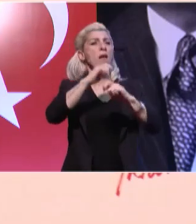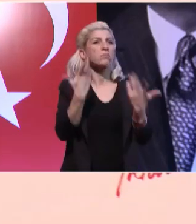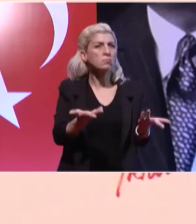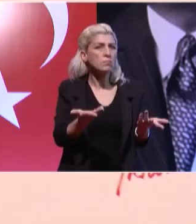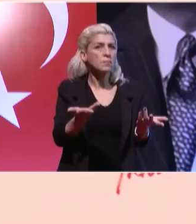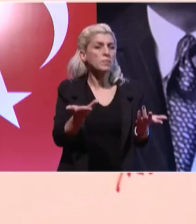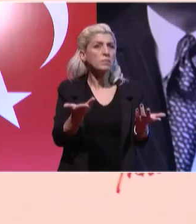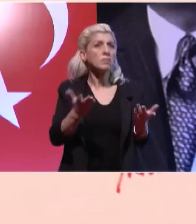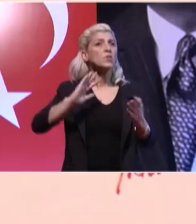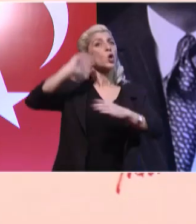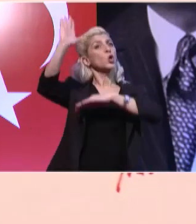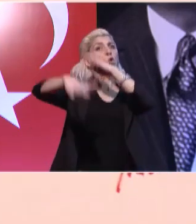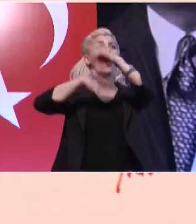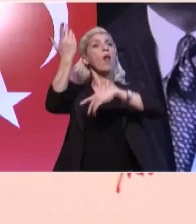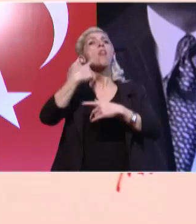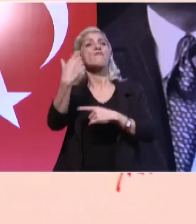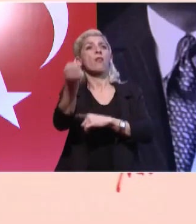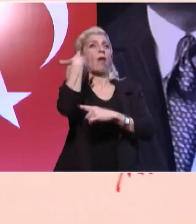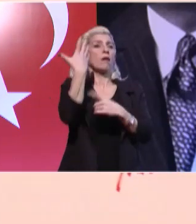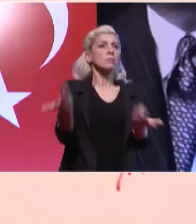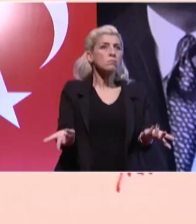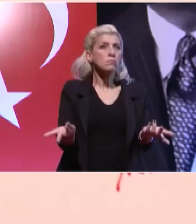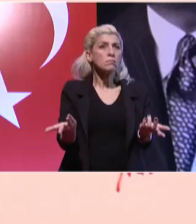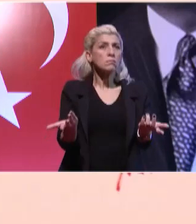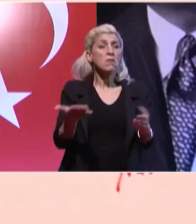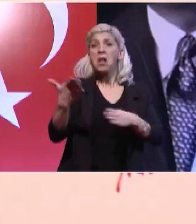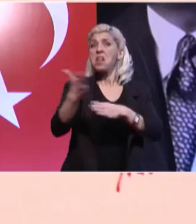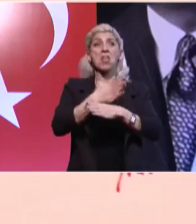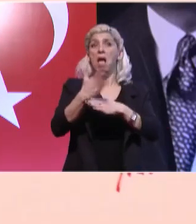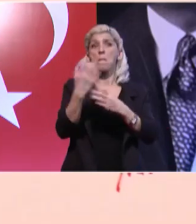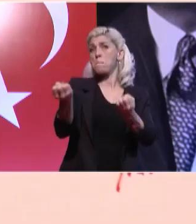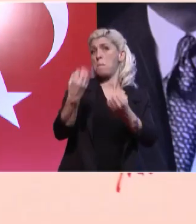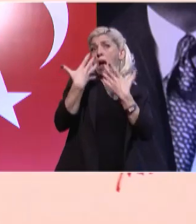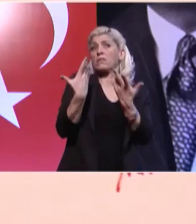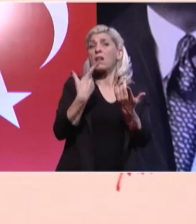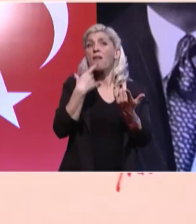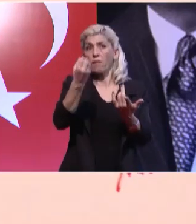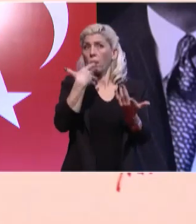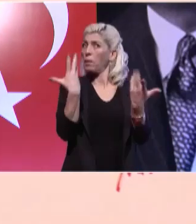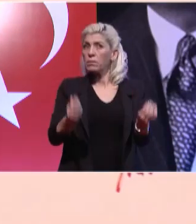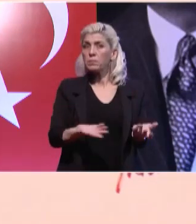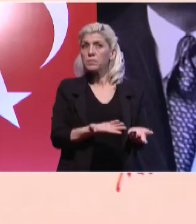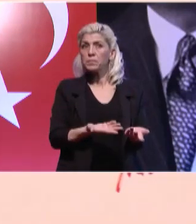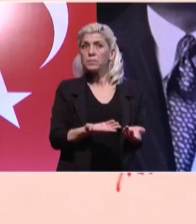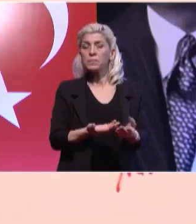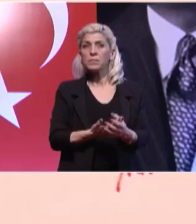Sonra çıkıp sitem ederler. Niye bizi yalnız bıraktılar diye.